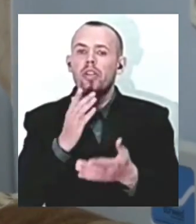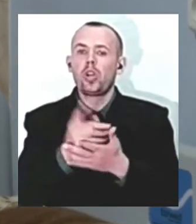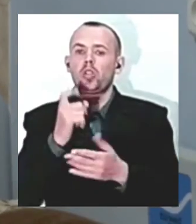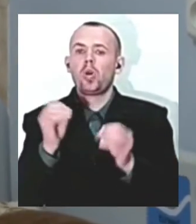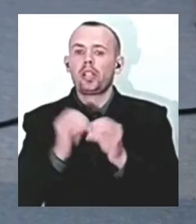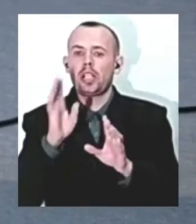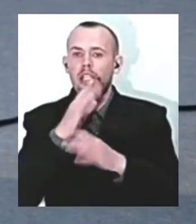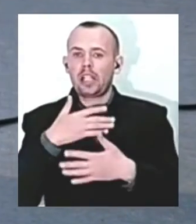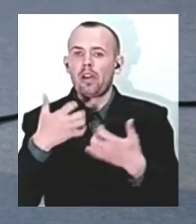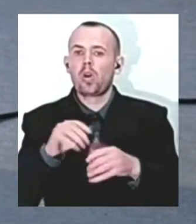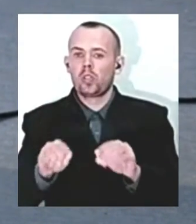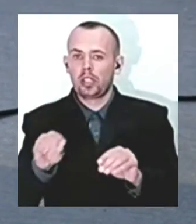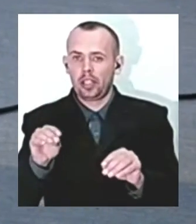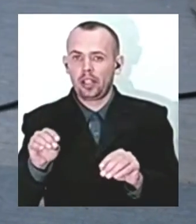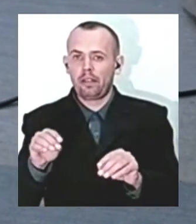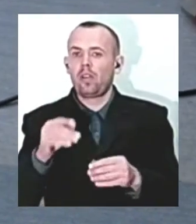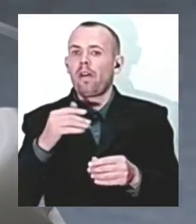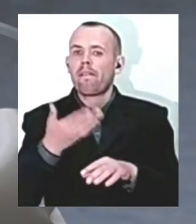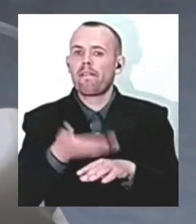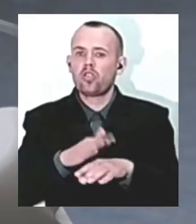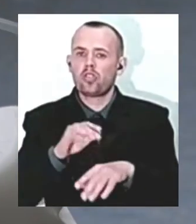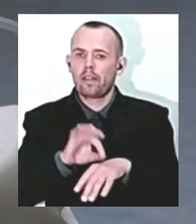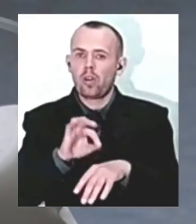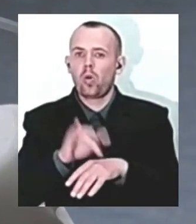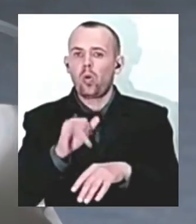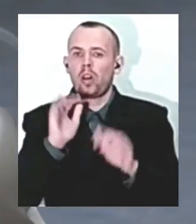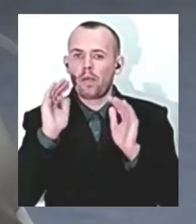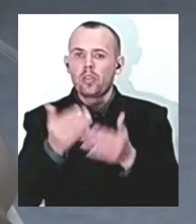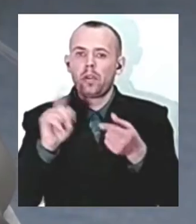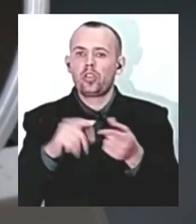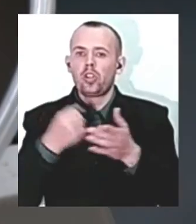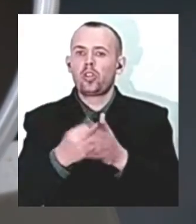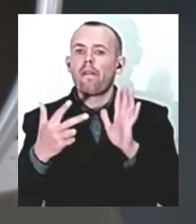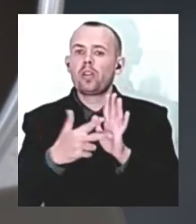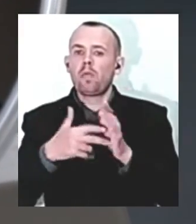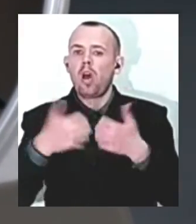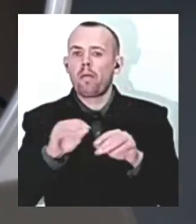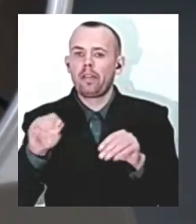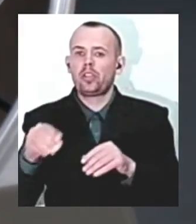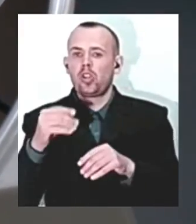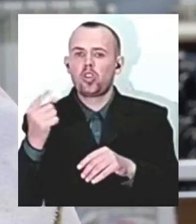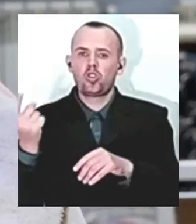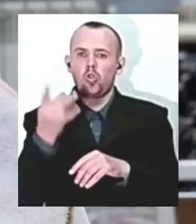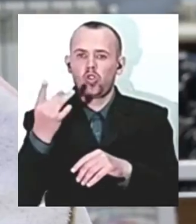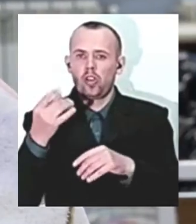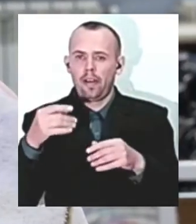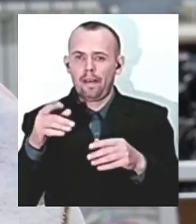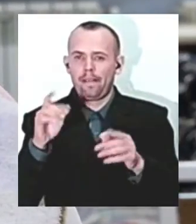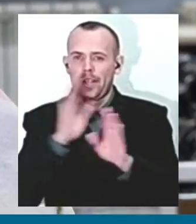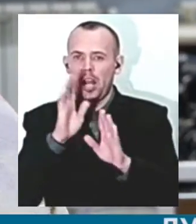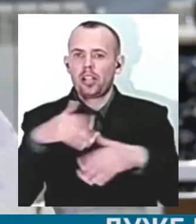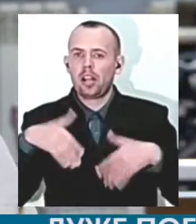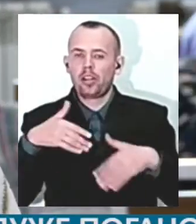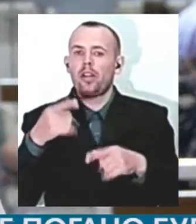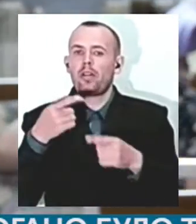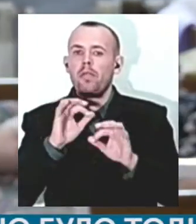концентраторів. Важкі хворі у реанімації підключені до 8 апаратів штучної вентиляції легенів. Пацієнти розповіли про симптоми